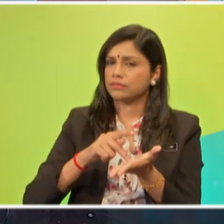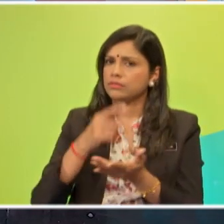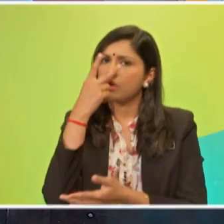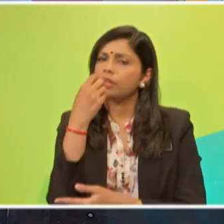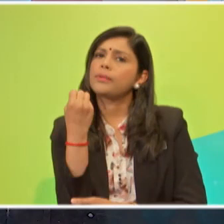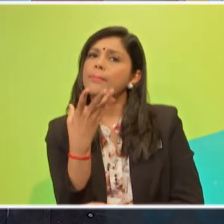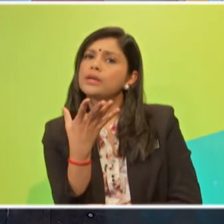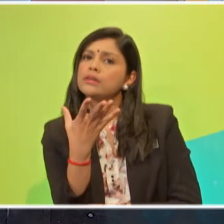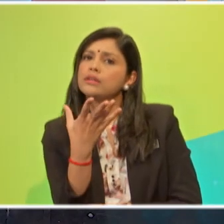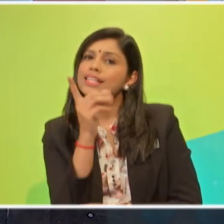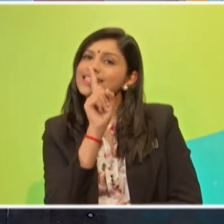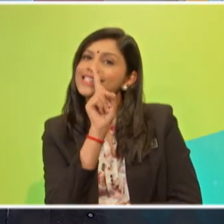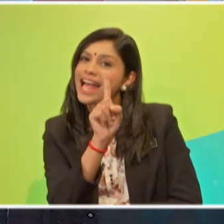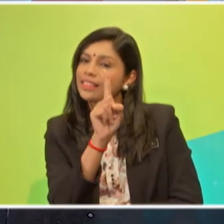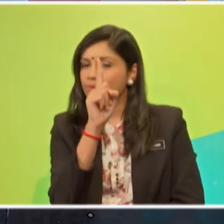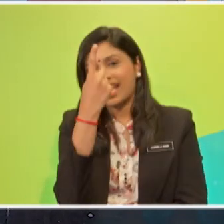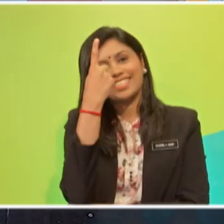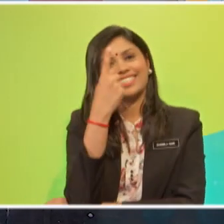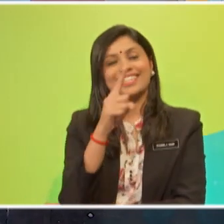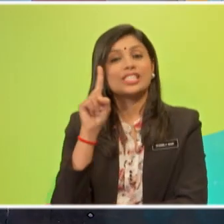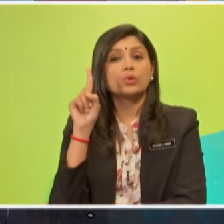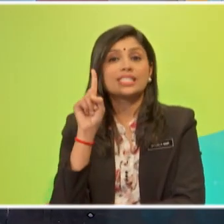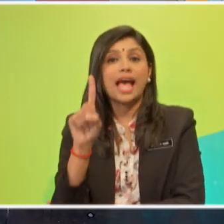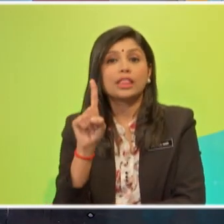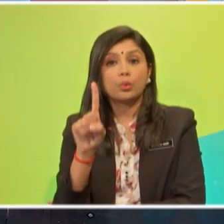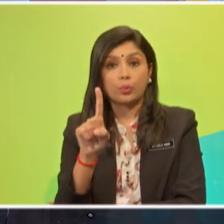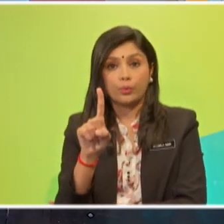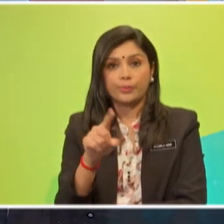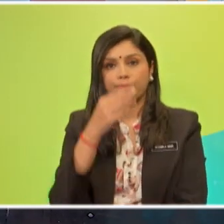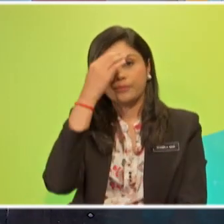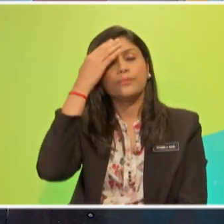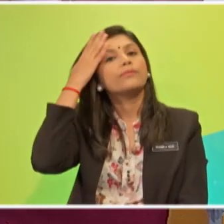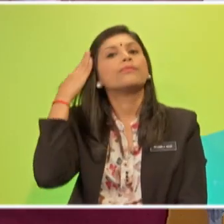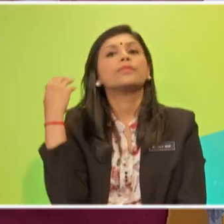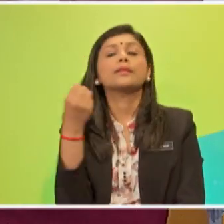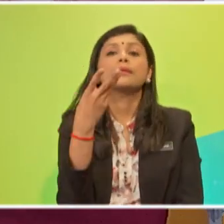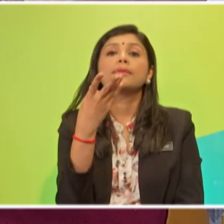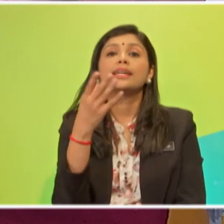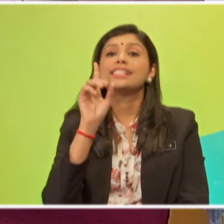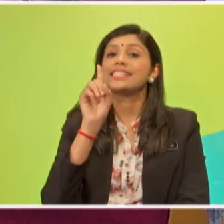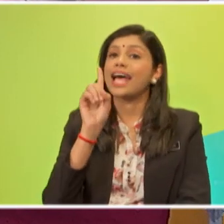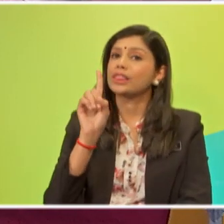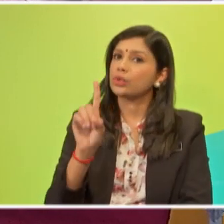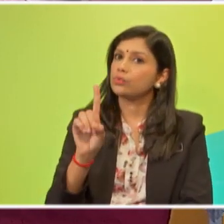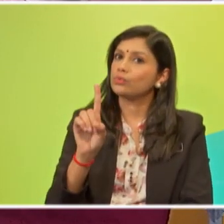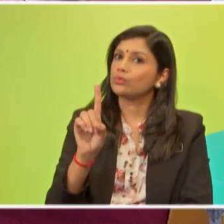1 batang aiskrim. Betul, Chan. Murid-murid di rumah, berapa batang aiskrim?